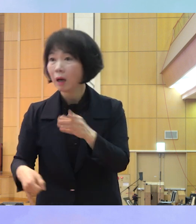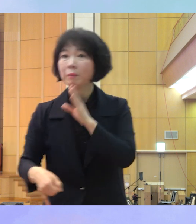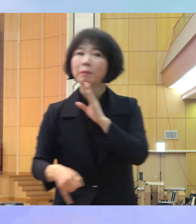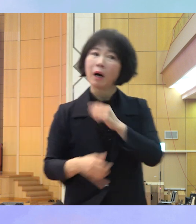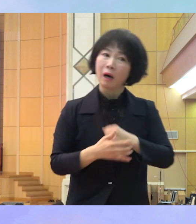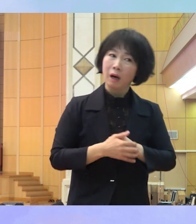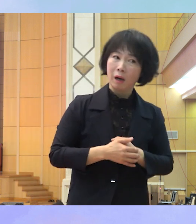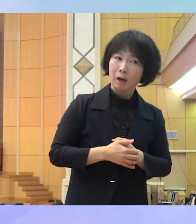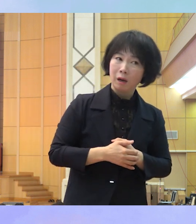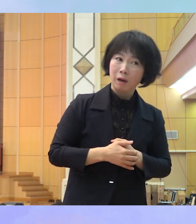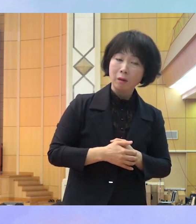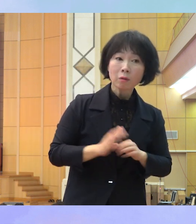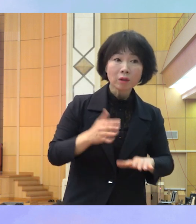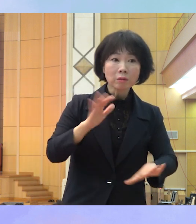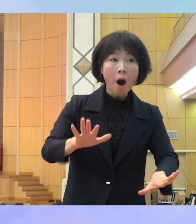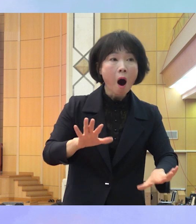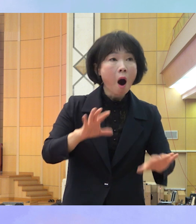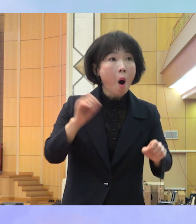나이가 지금 얼마 안 되거든요.